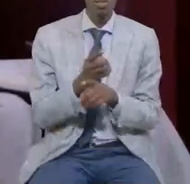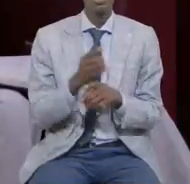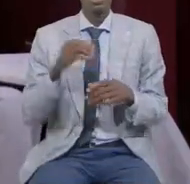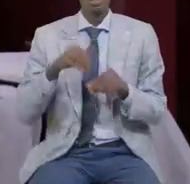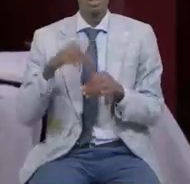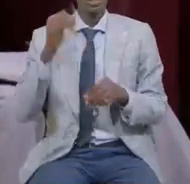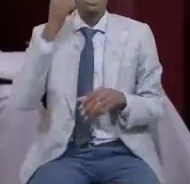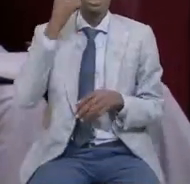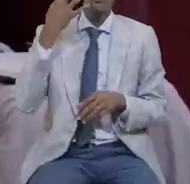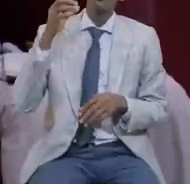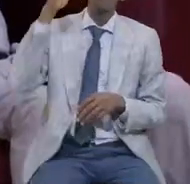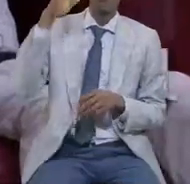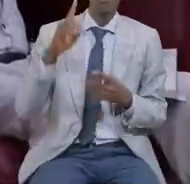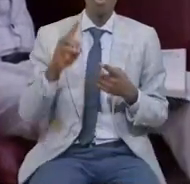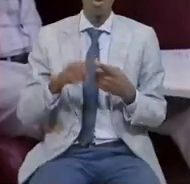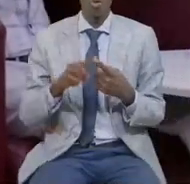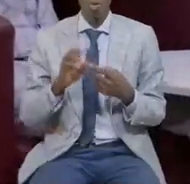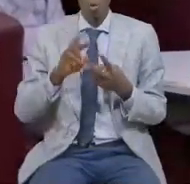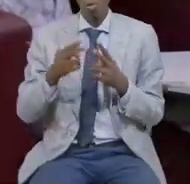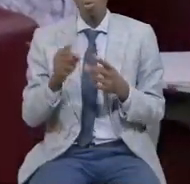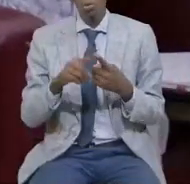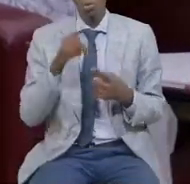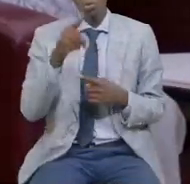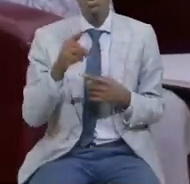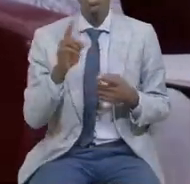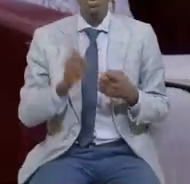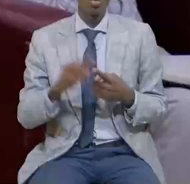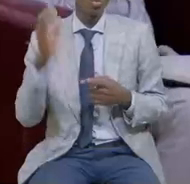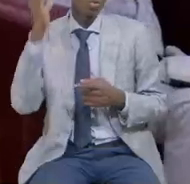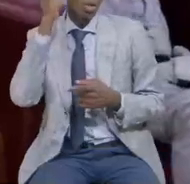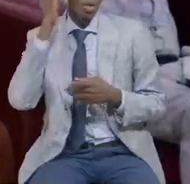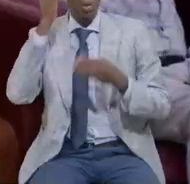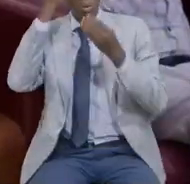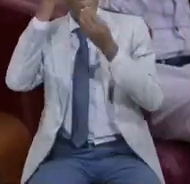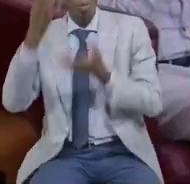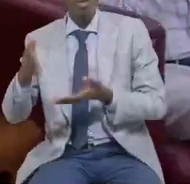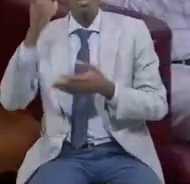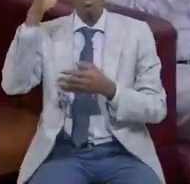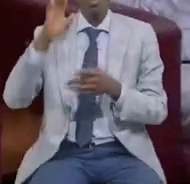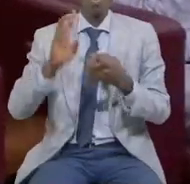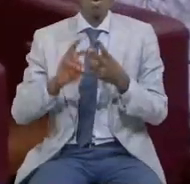de vous obéir plutôt qu'à Dieu. Verset 20, car